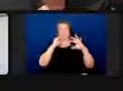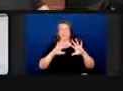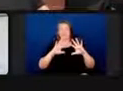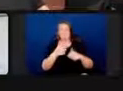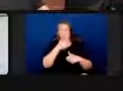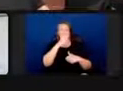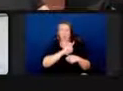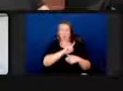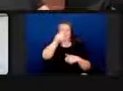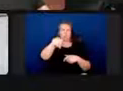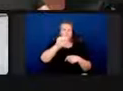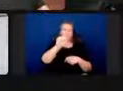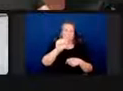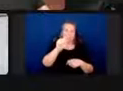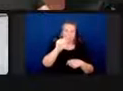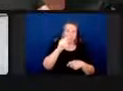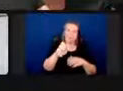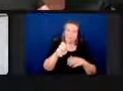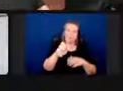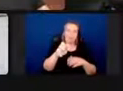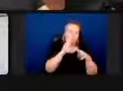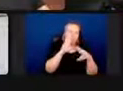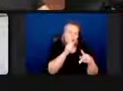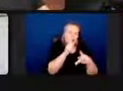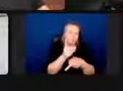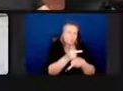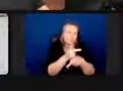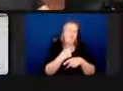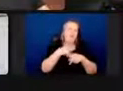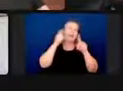للغاية. وعلاوة على ذلك أيضا هنالك